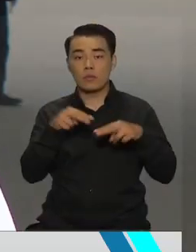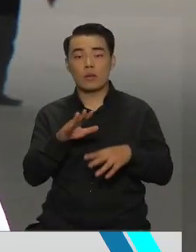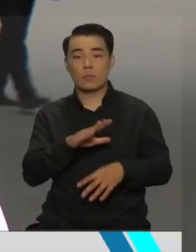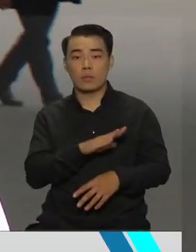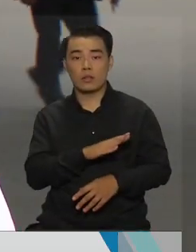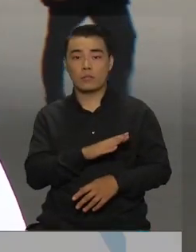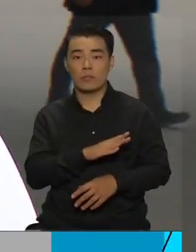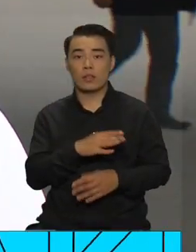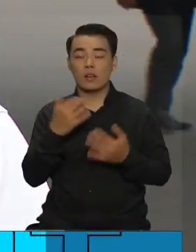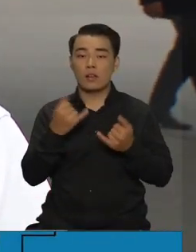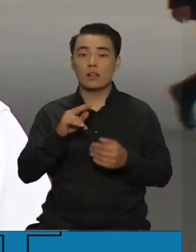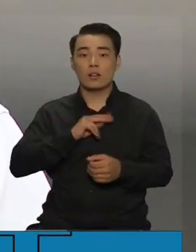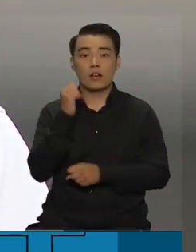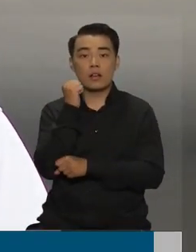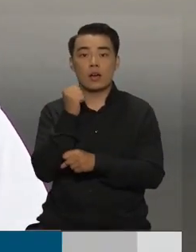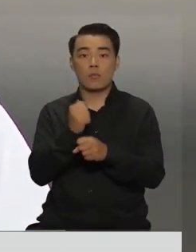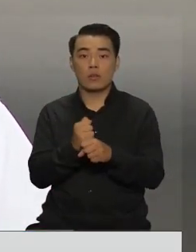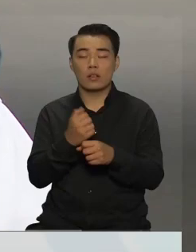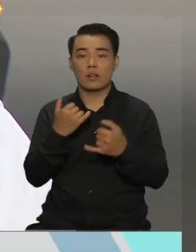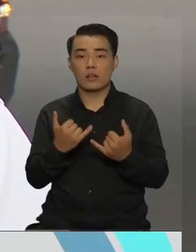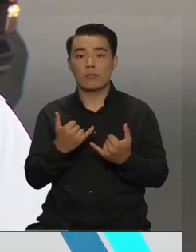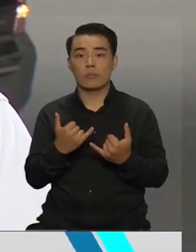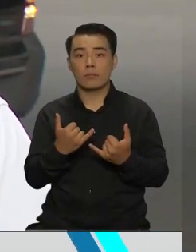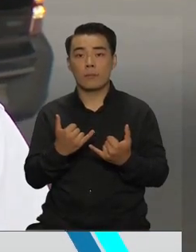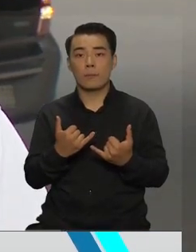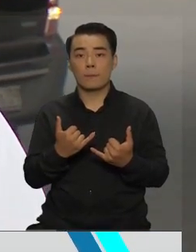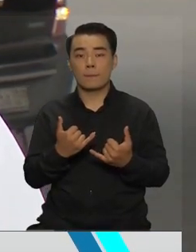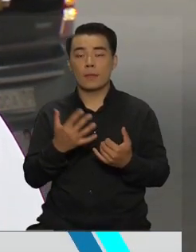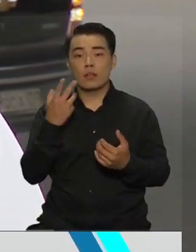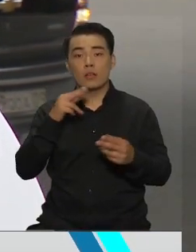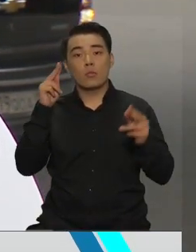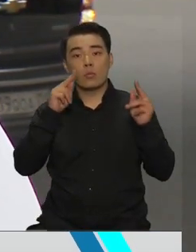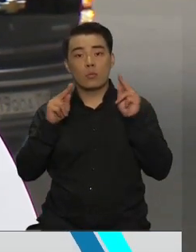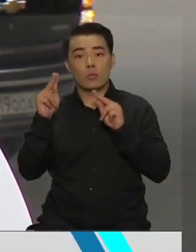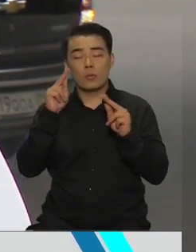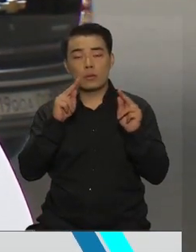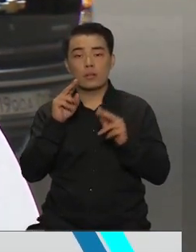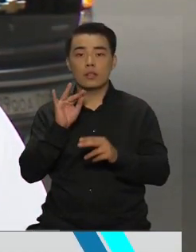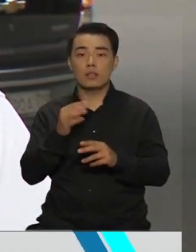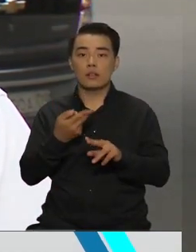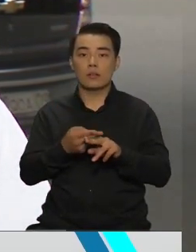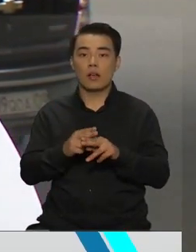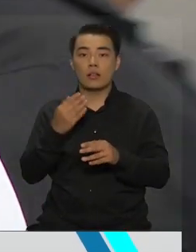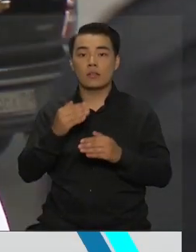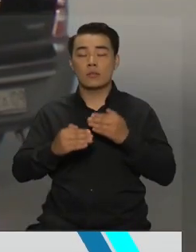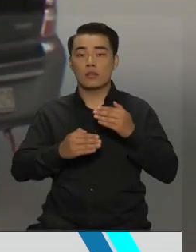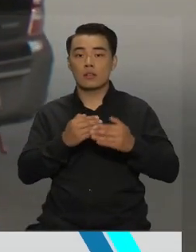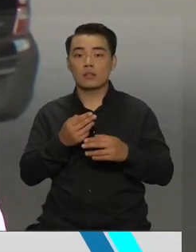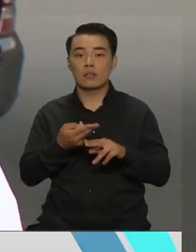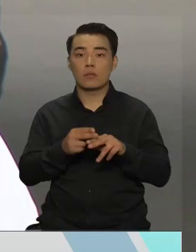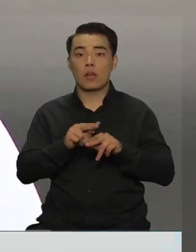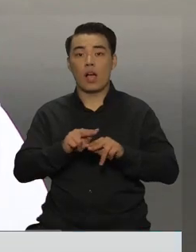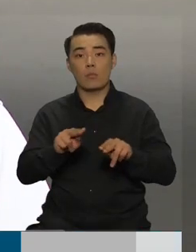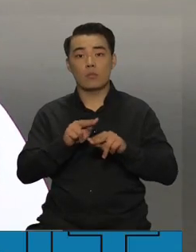Мына жұмысшыларымның жаңағыдай оқуына, сосын жаңа арнайы киім дейміз,